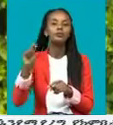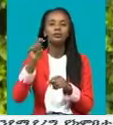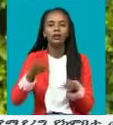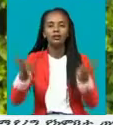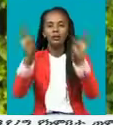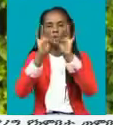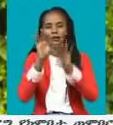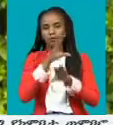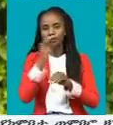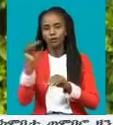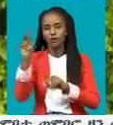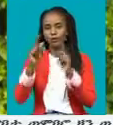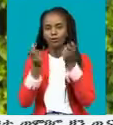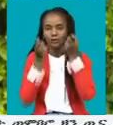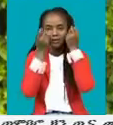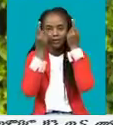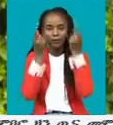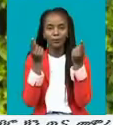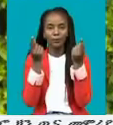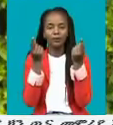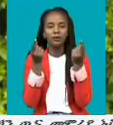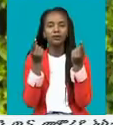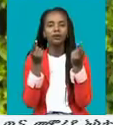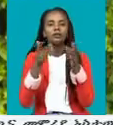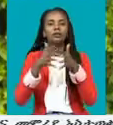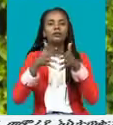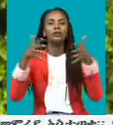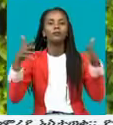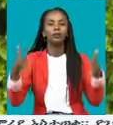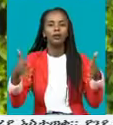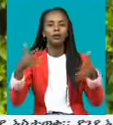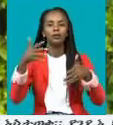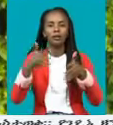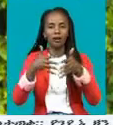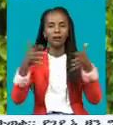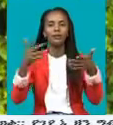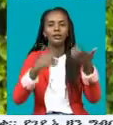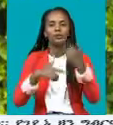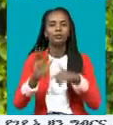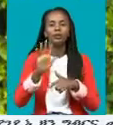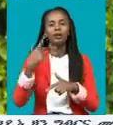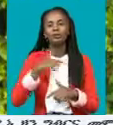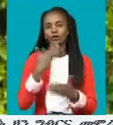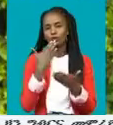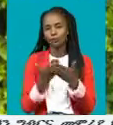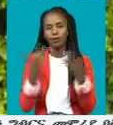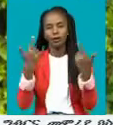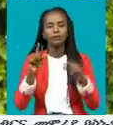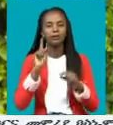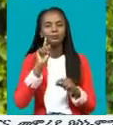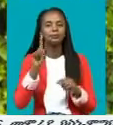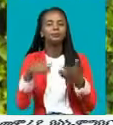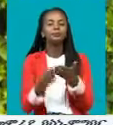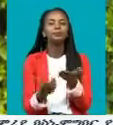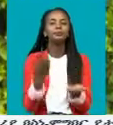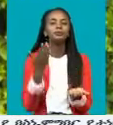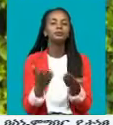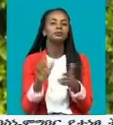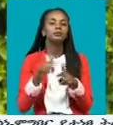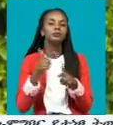እና የህዝቡ ግንዛቤ እየሰፋ እየዳበረ መምጣቱ ለእኛ ጥሩ አጋጣሚ ነው። በዚህ ረገድ